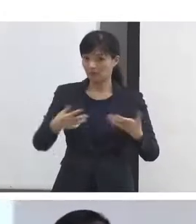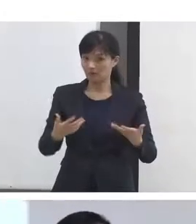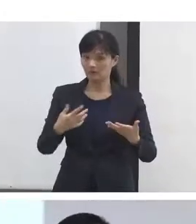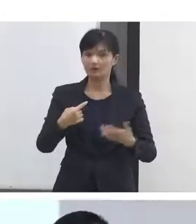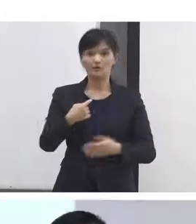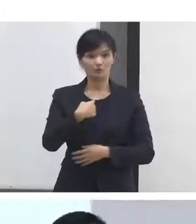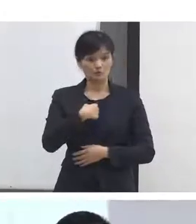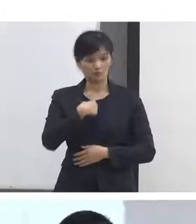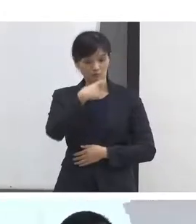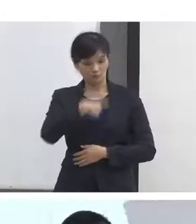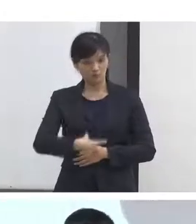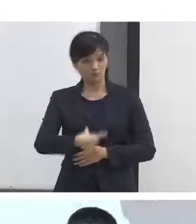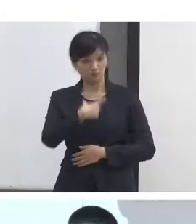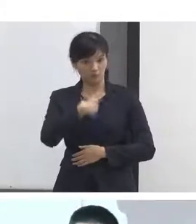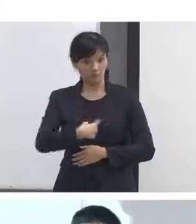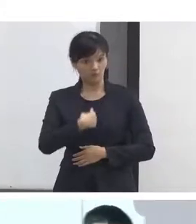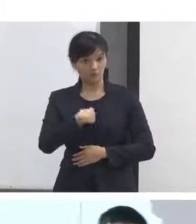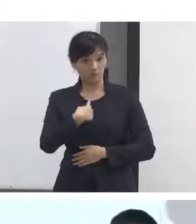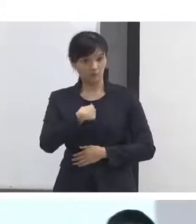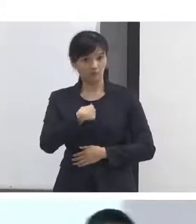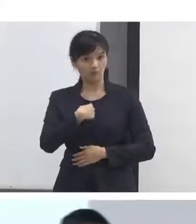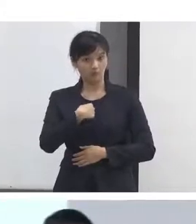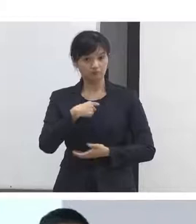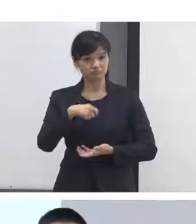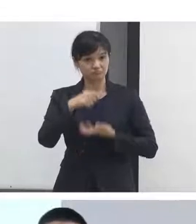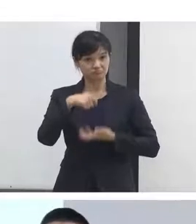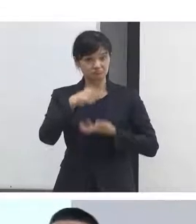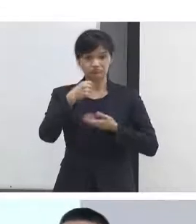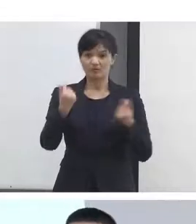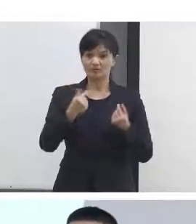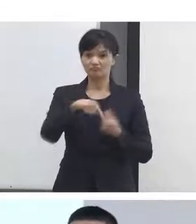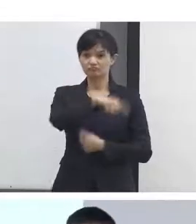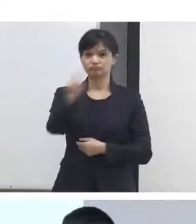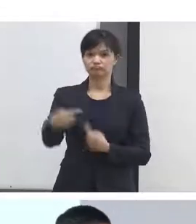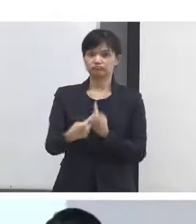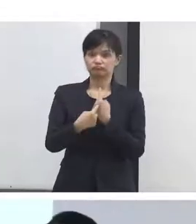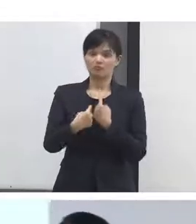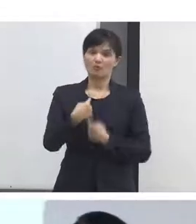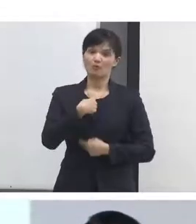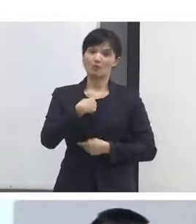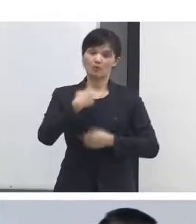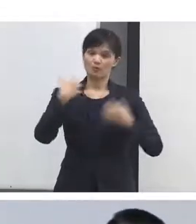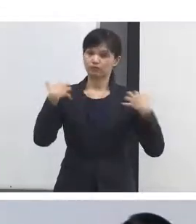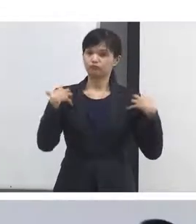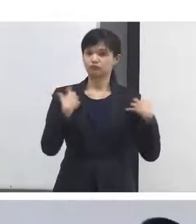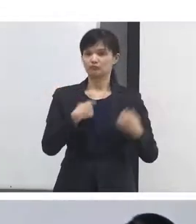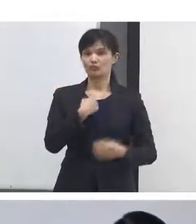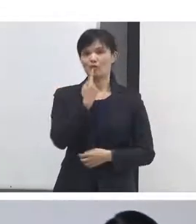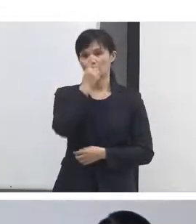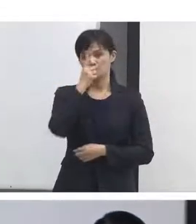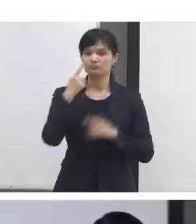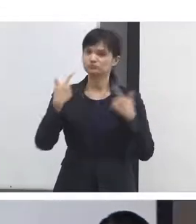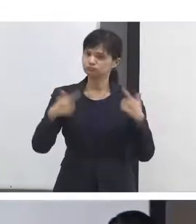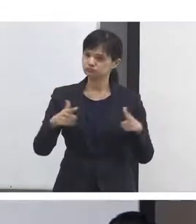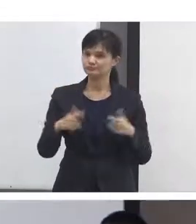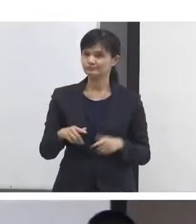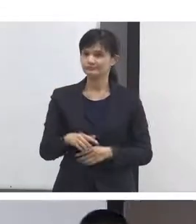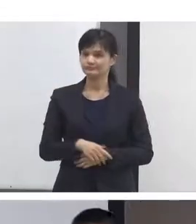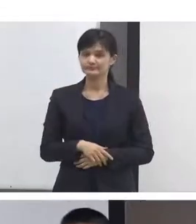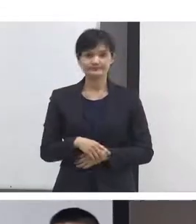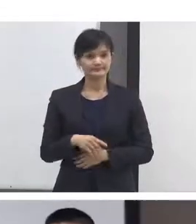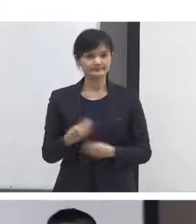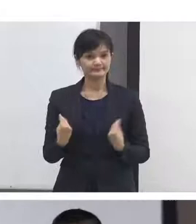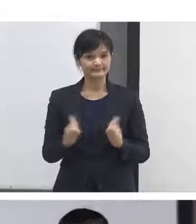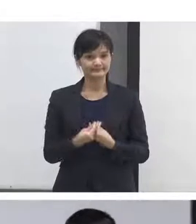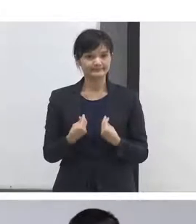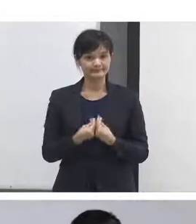我一直讲我，感觉进台也很惹人厌，好像全部东西都是我做的，所以这样也不对。所以到底怎么办呢？中间呢，就是